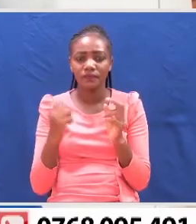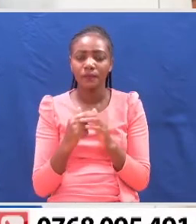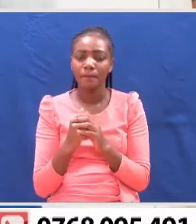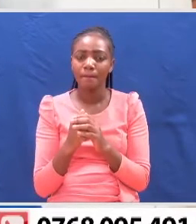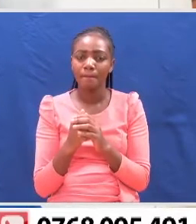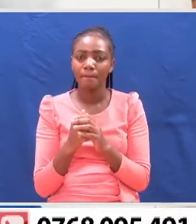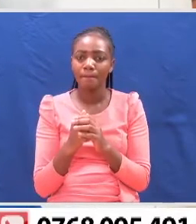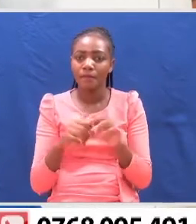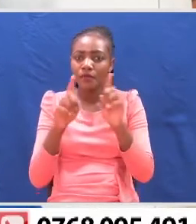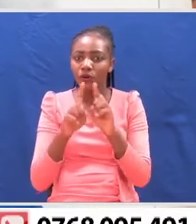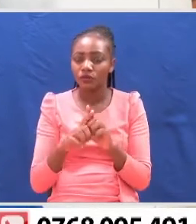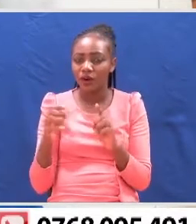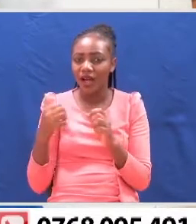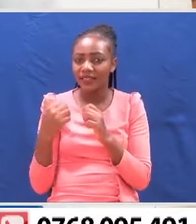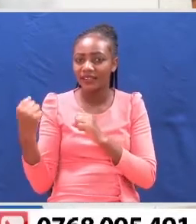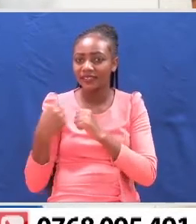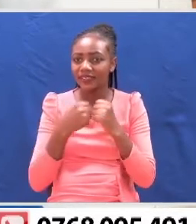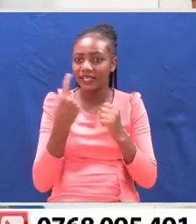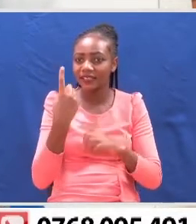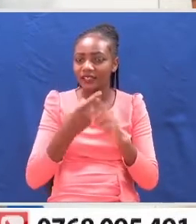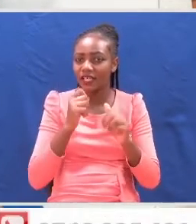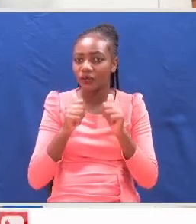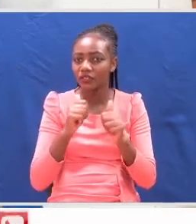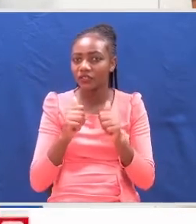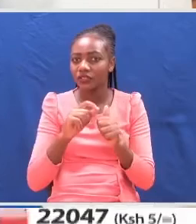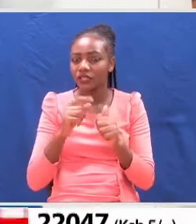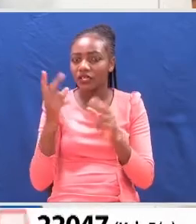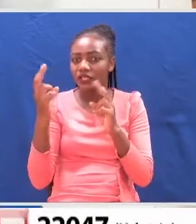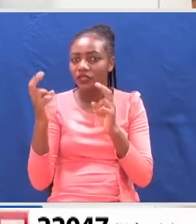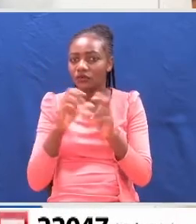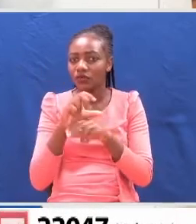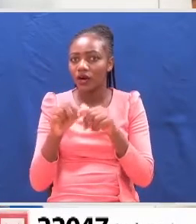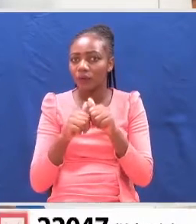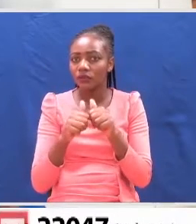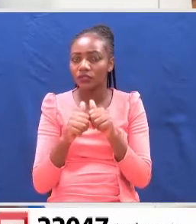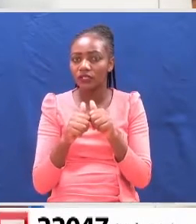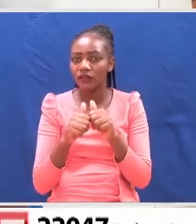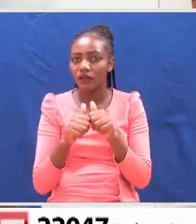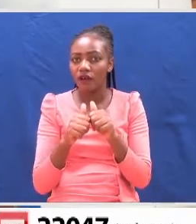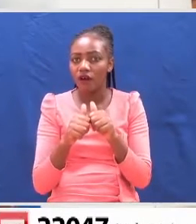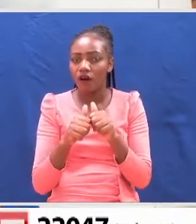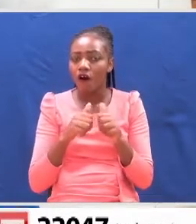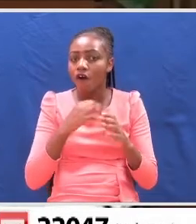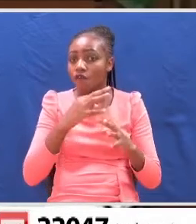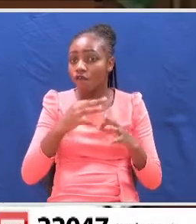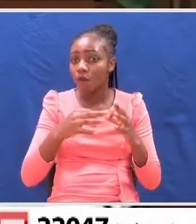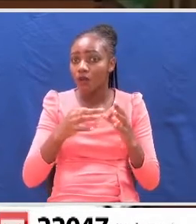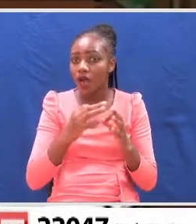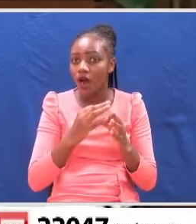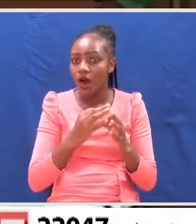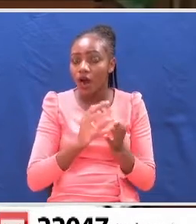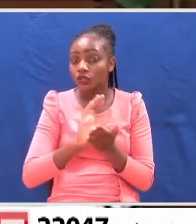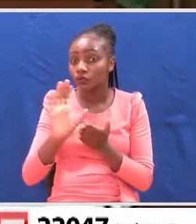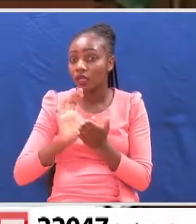limekuwa changamoto mwaka huu, of course, ilikuwa ni mambo ya formula, kuweza kupata formula ya ugavi wa pesa zile